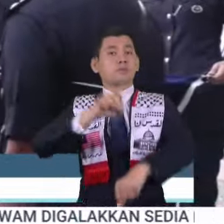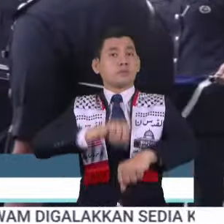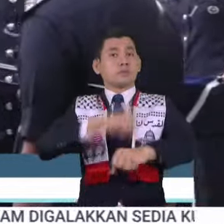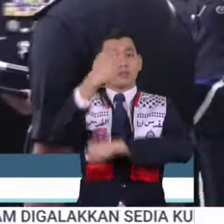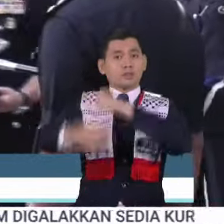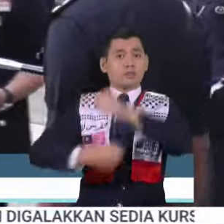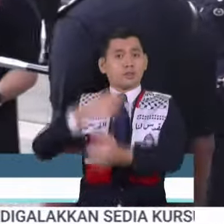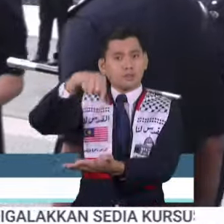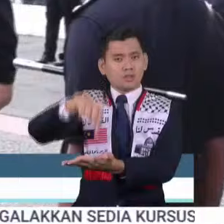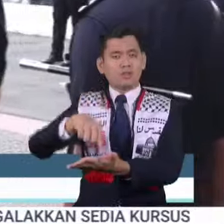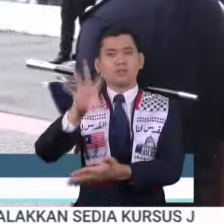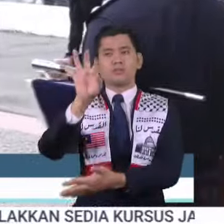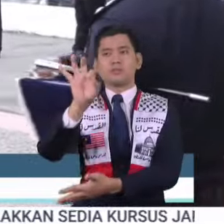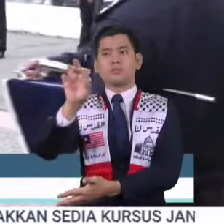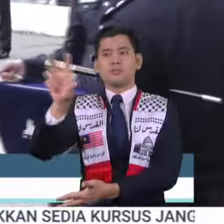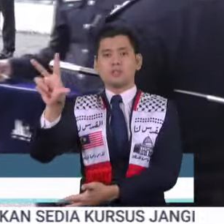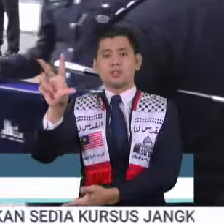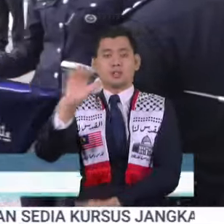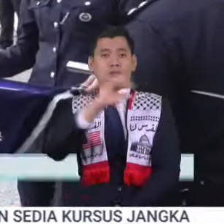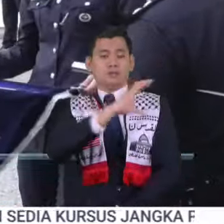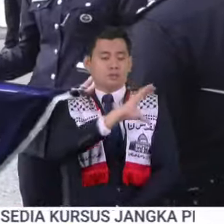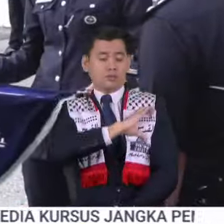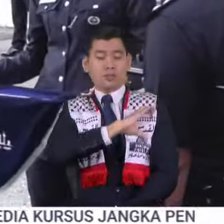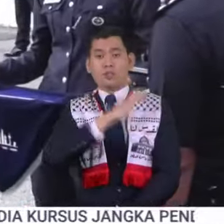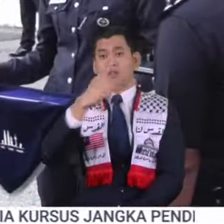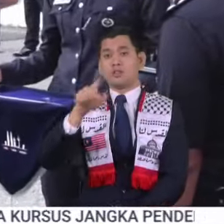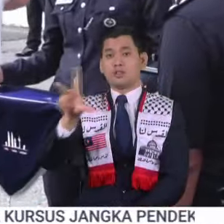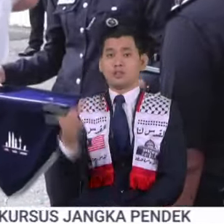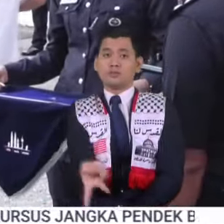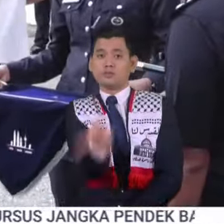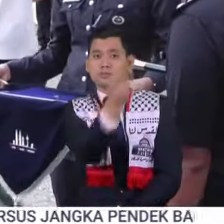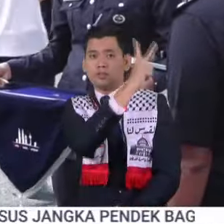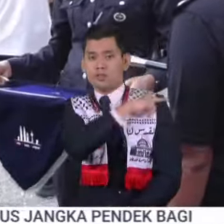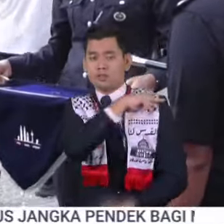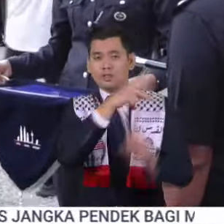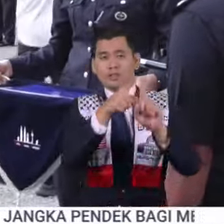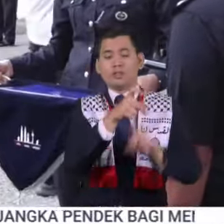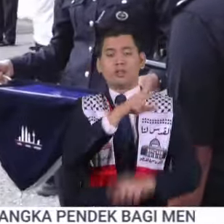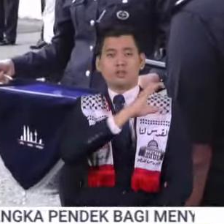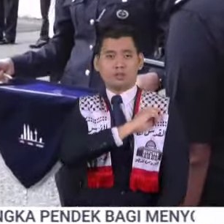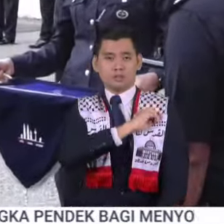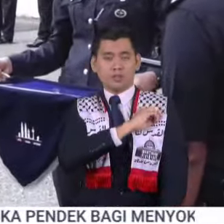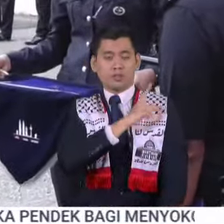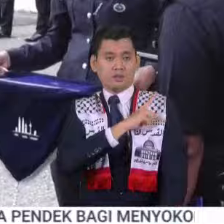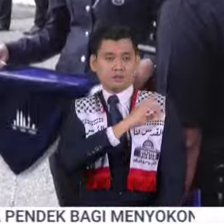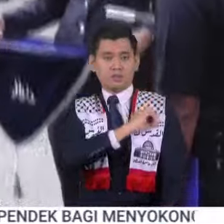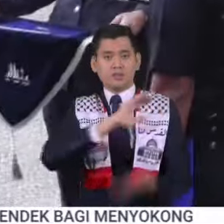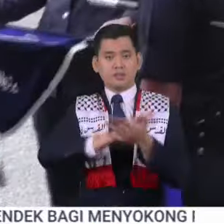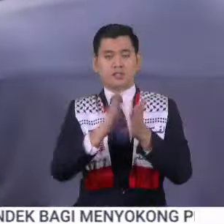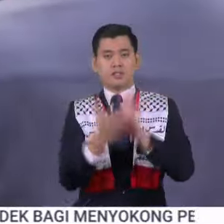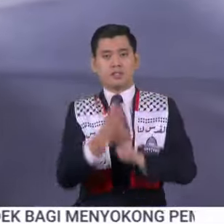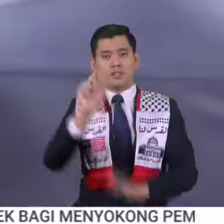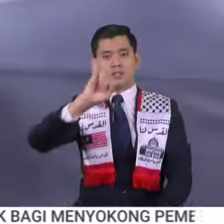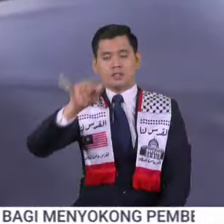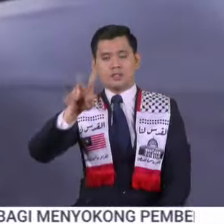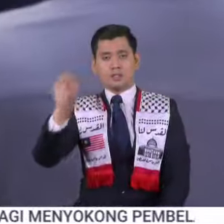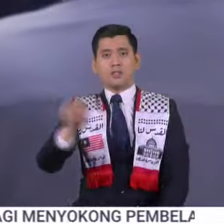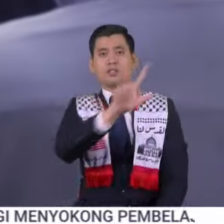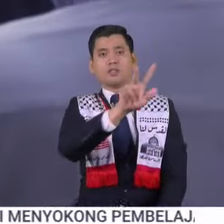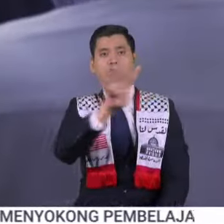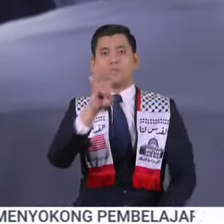ini 93 anggota polis Kuala Lumpur dinaikkan pangkat daripada korporal kepada Sarjan manakala 34